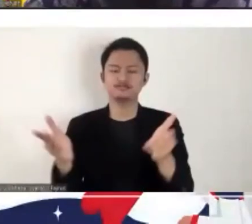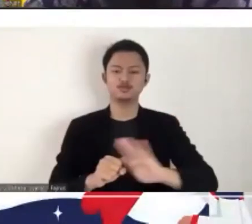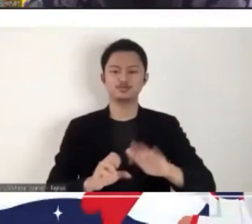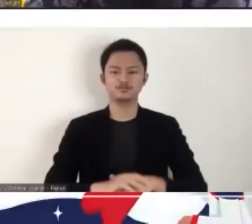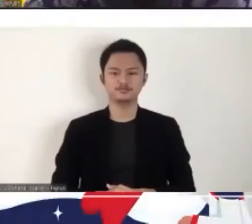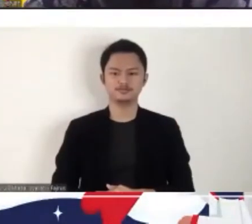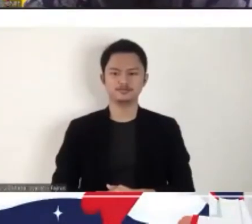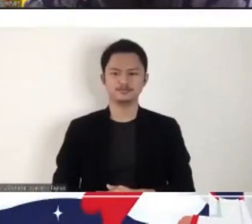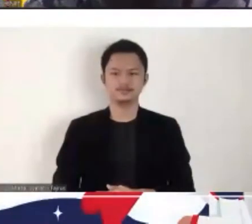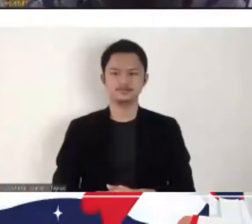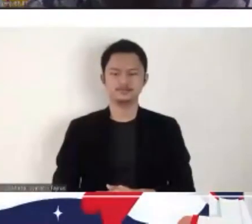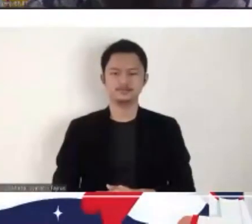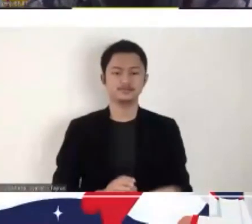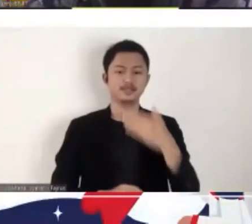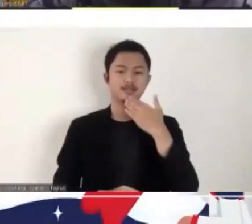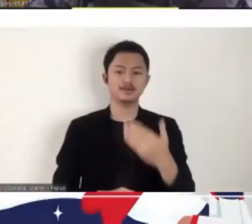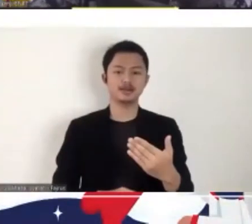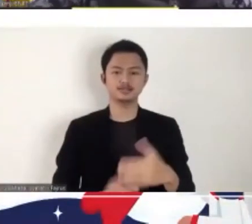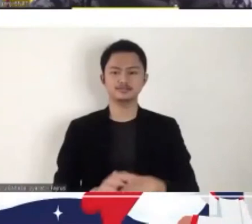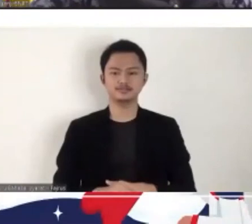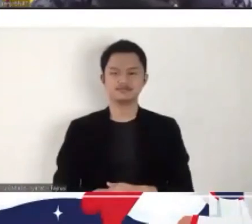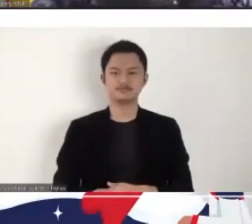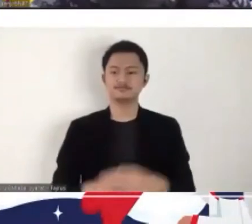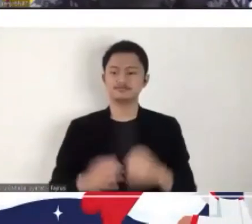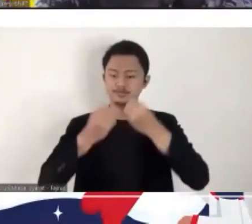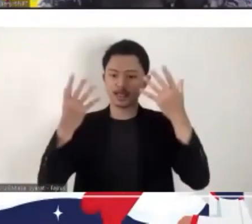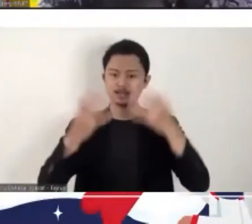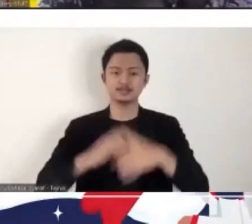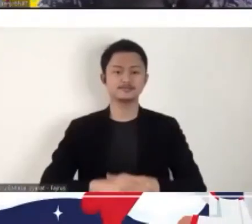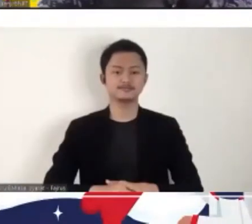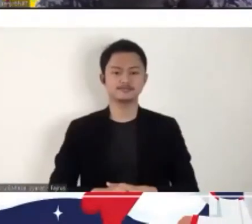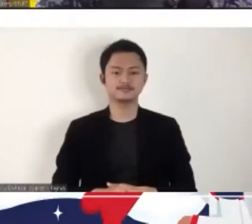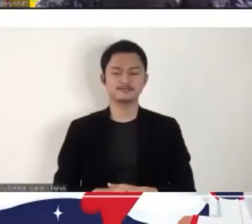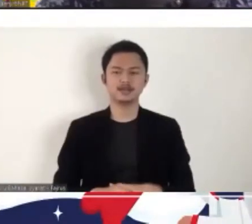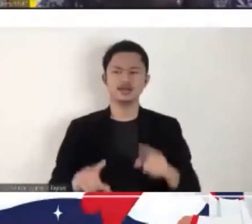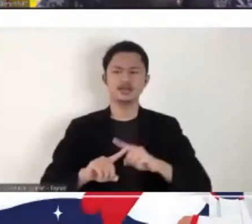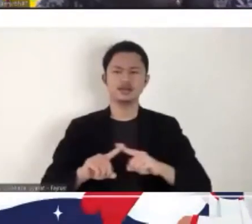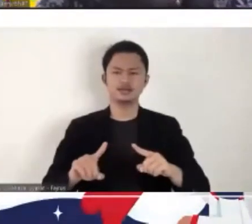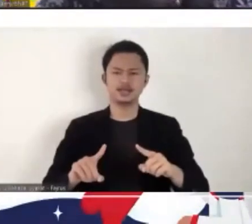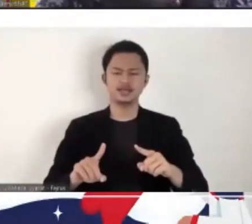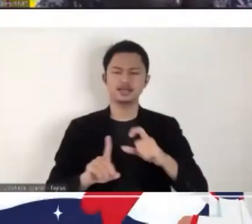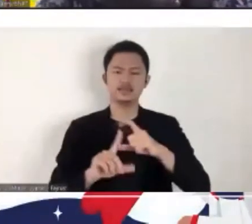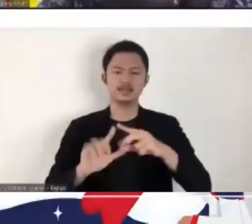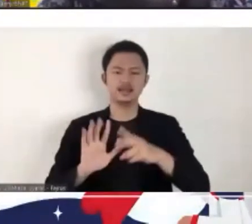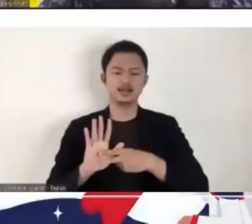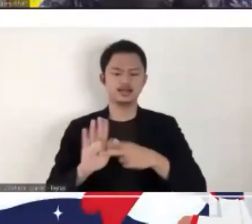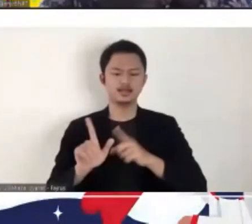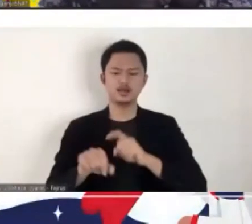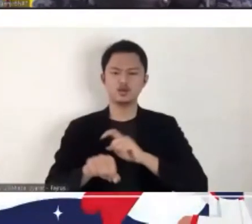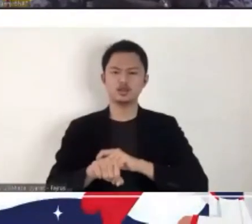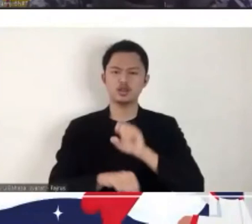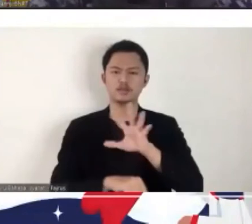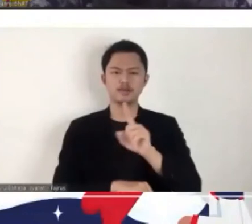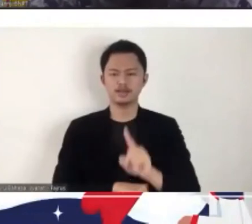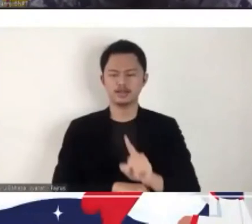makasih Madani yang sangat lengkap ya tapi ini karena badannya waktunya tinggal lima menit lagi ini saja